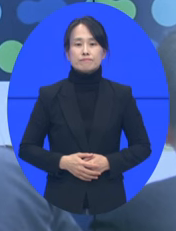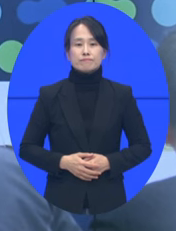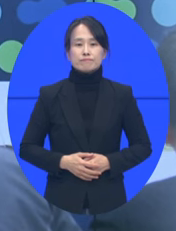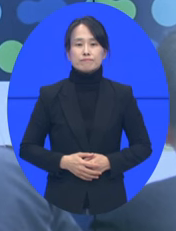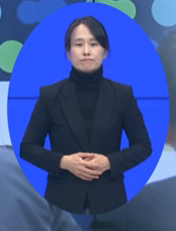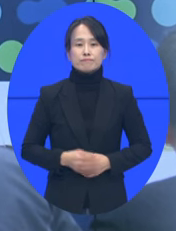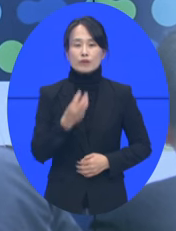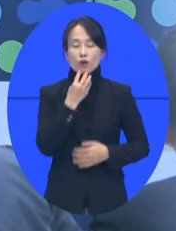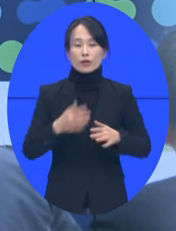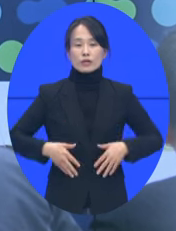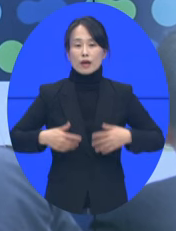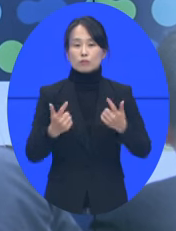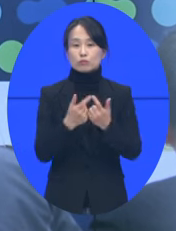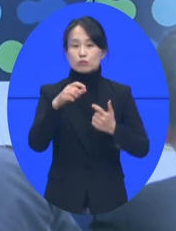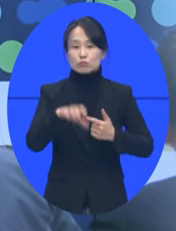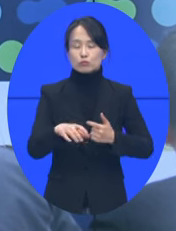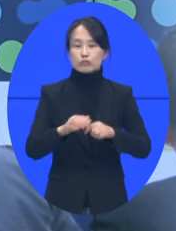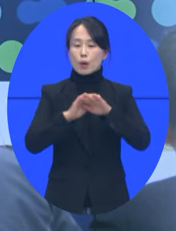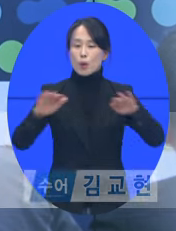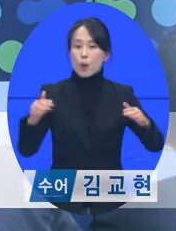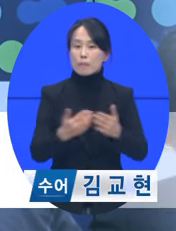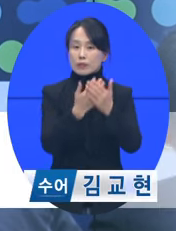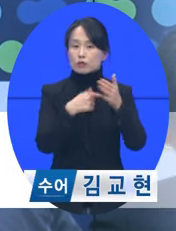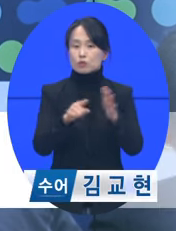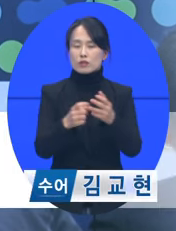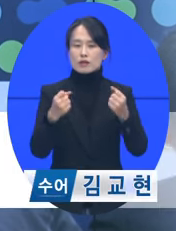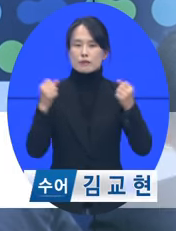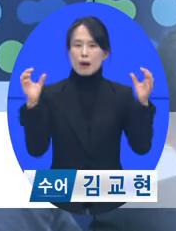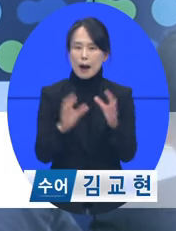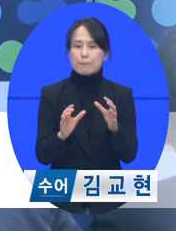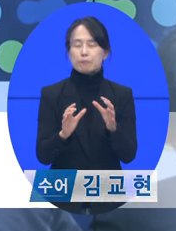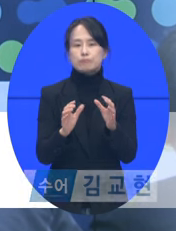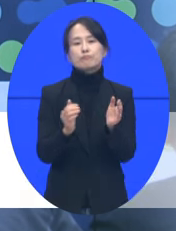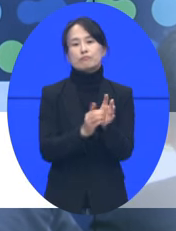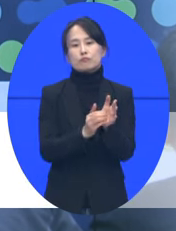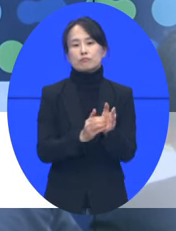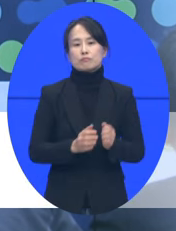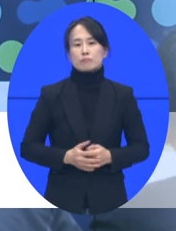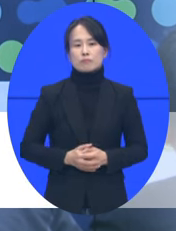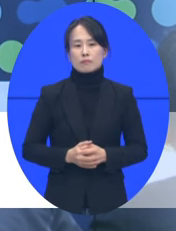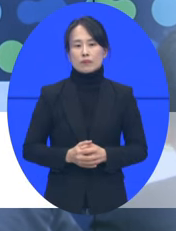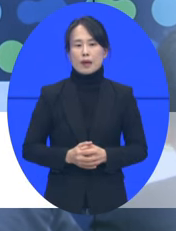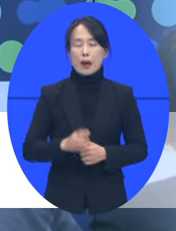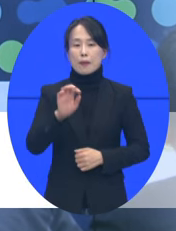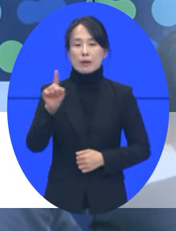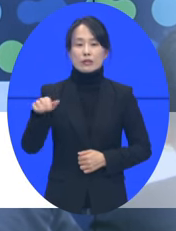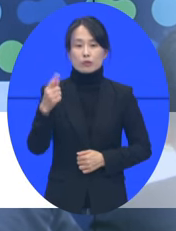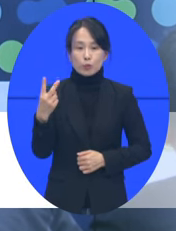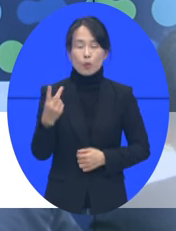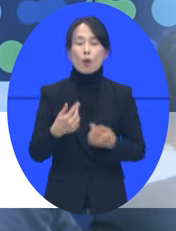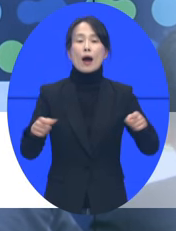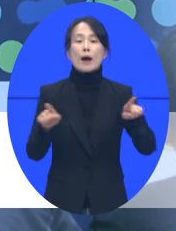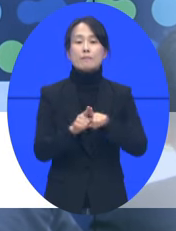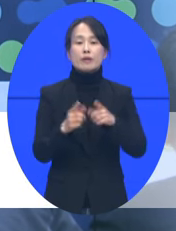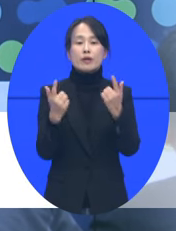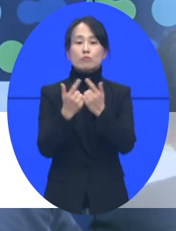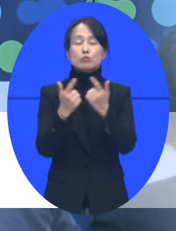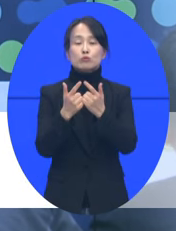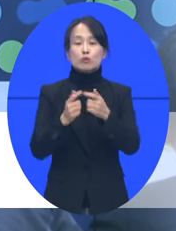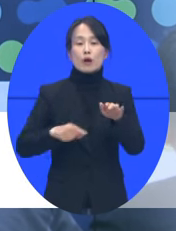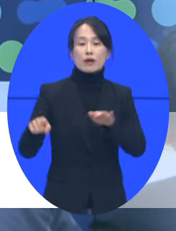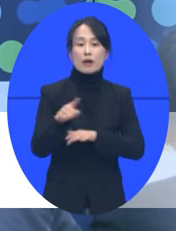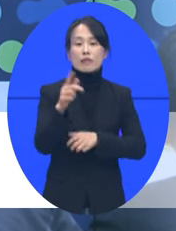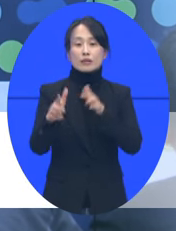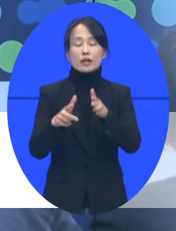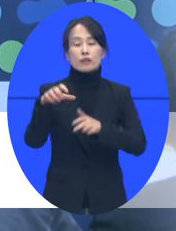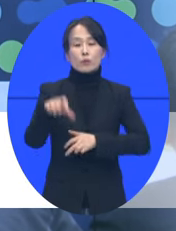경기도는 경기 남북부 균형적인 발전을 위해 총력을 다하고 있는데요 판교 테크노밸리와 함께 북부지역 첨단 전략 산업의 기반이